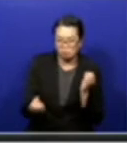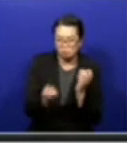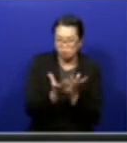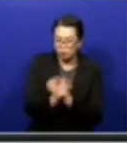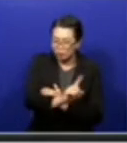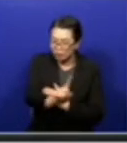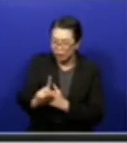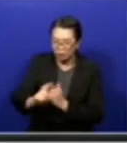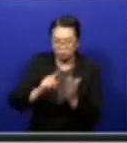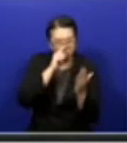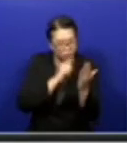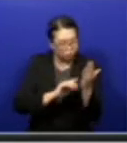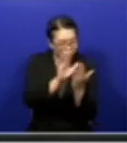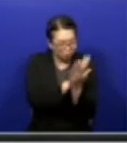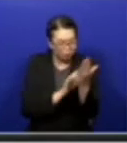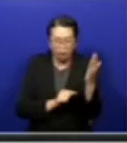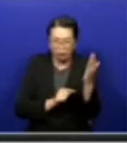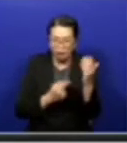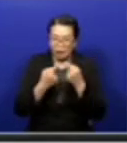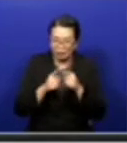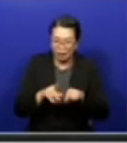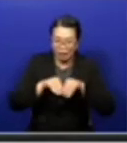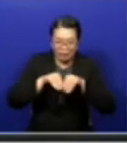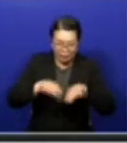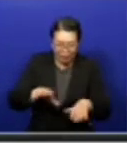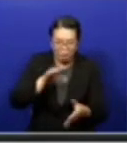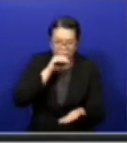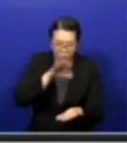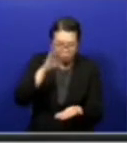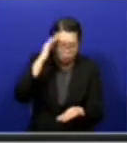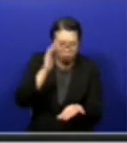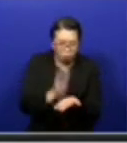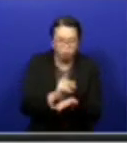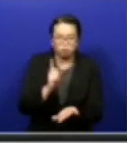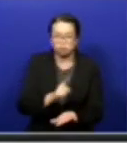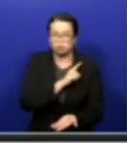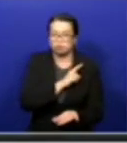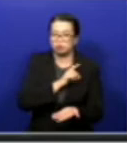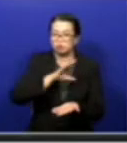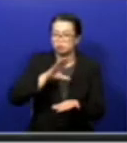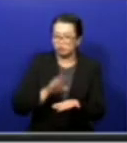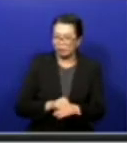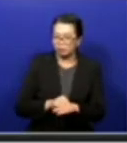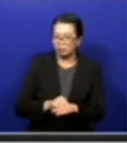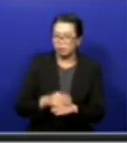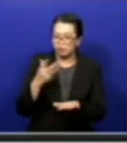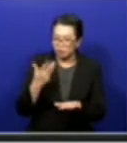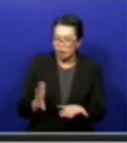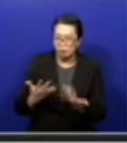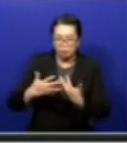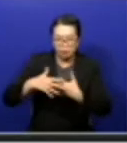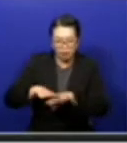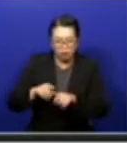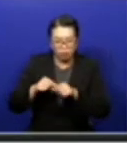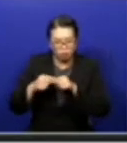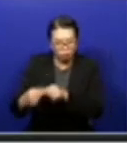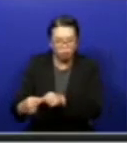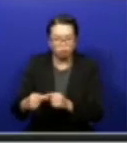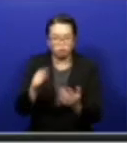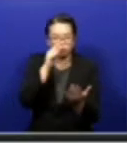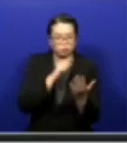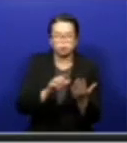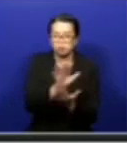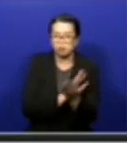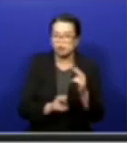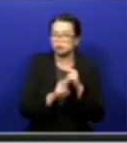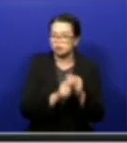ไหนก็ตามถ้าประชาชนเข้าไปแจ้งความคุณมีหน้าที่รับแจ้งความนี่ดีมากครับเป็นประโย